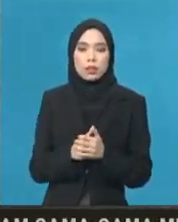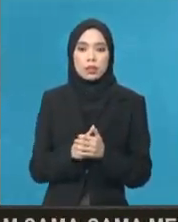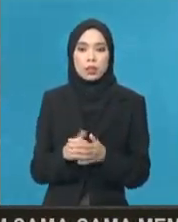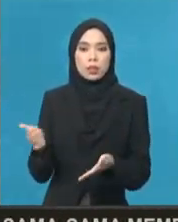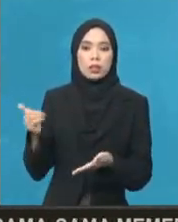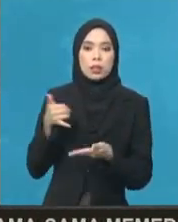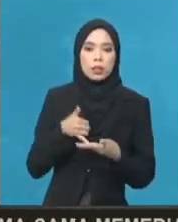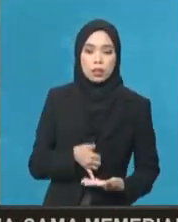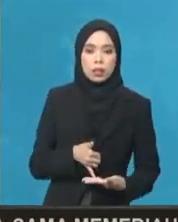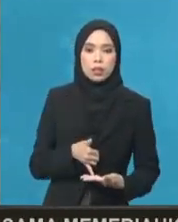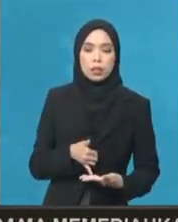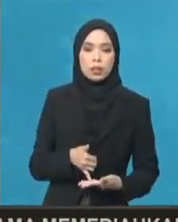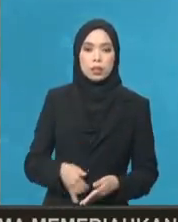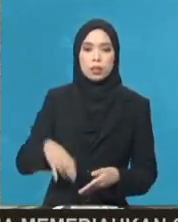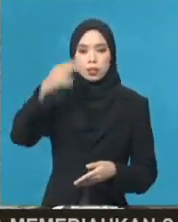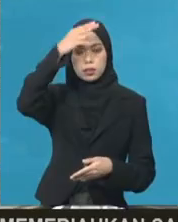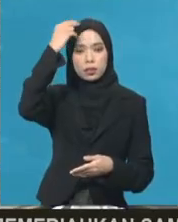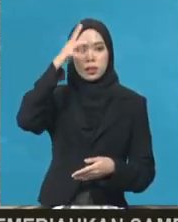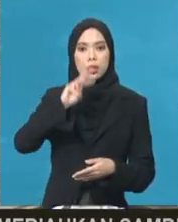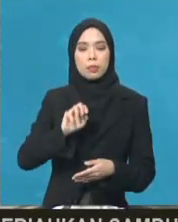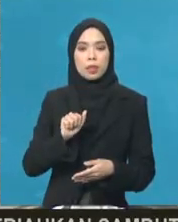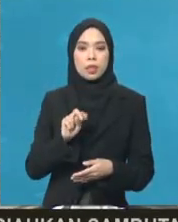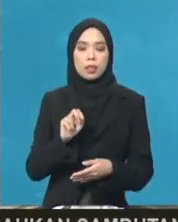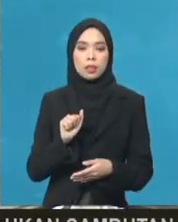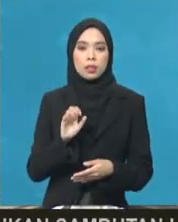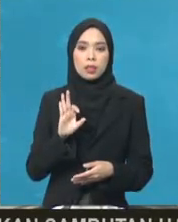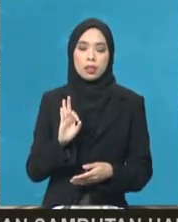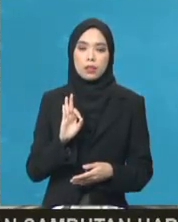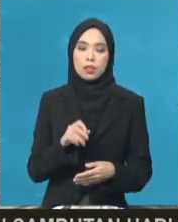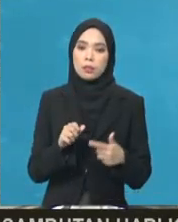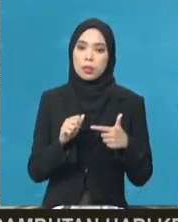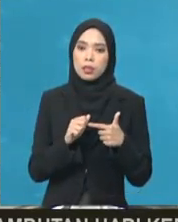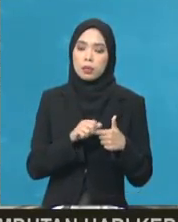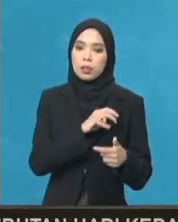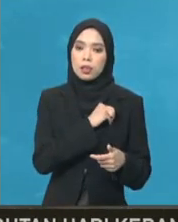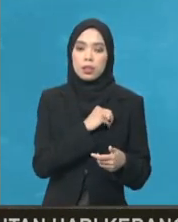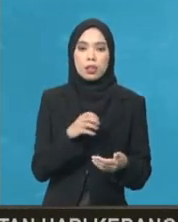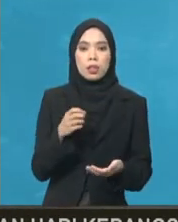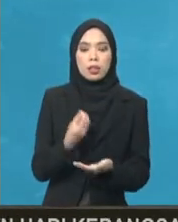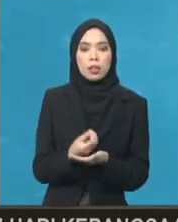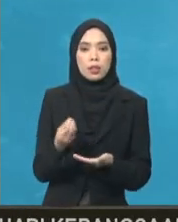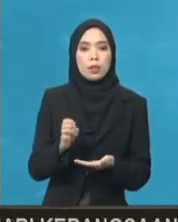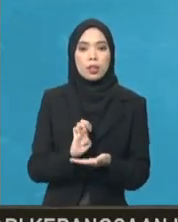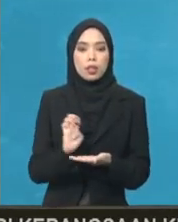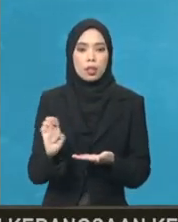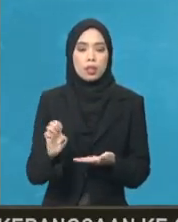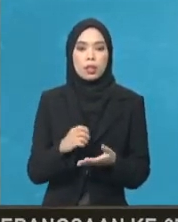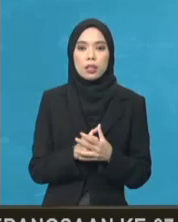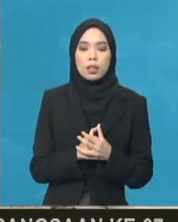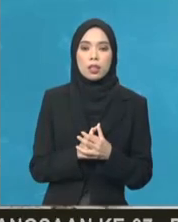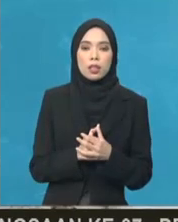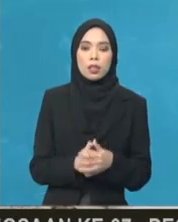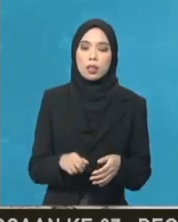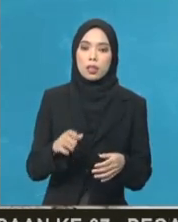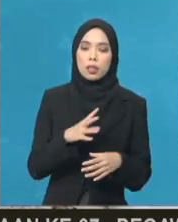Doktor Haji Abdul Manaf bin Haji mutusin timbalan Menteri Keuangan dan ekonomi ekonomi dan Tuan yang terutama Doctor